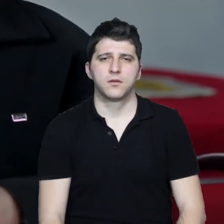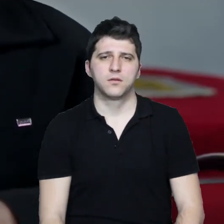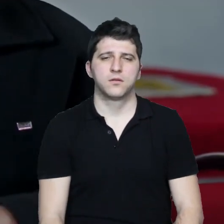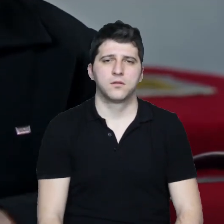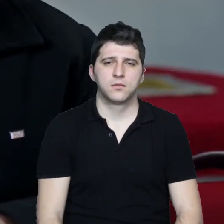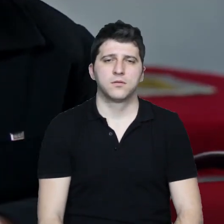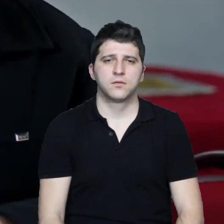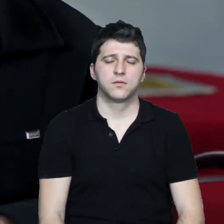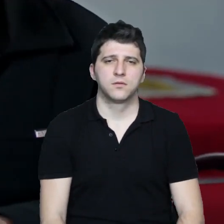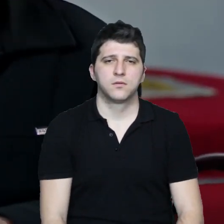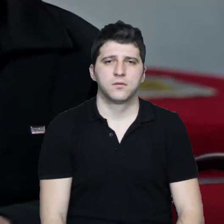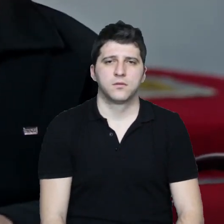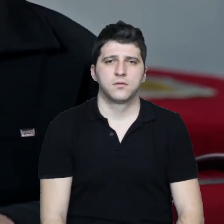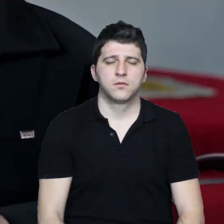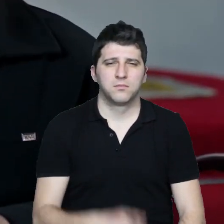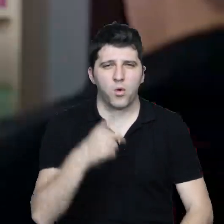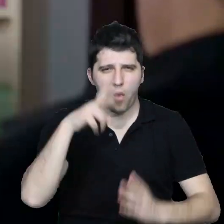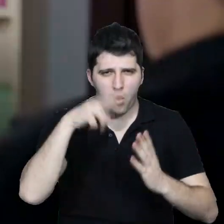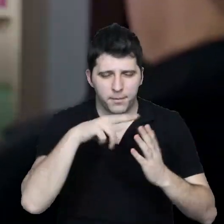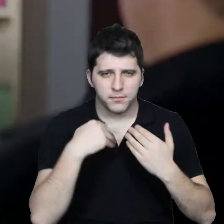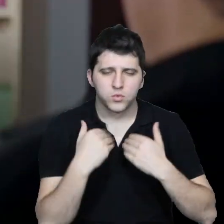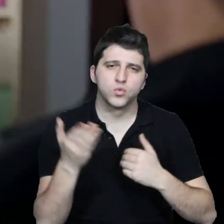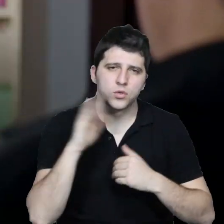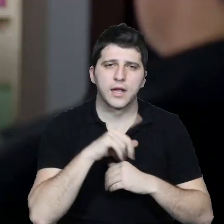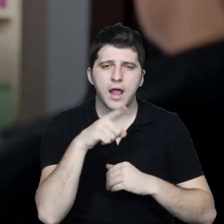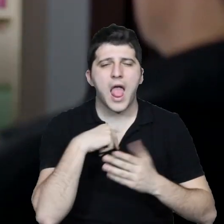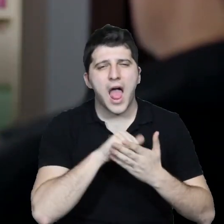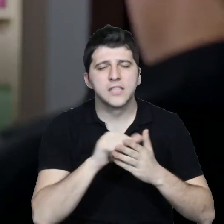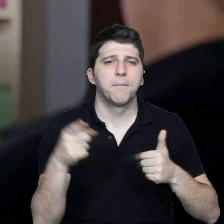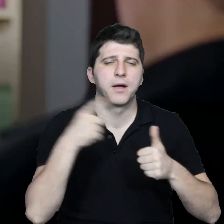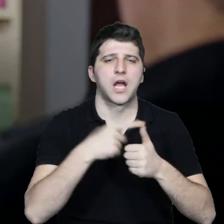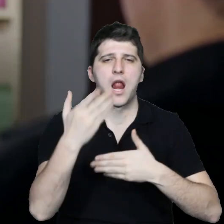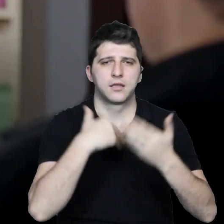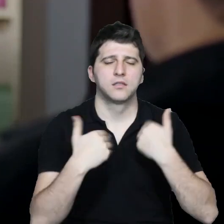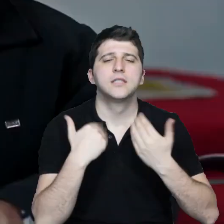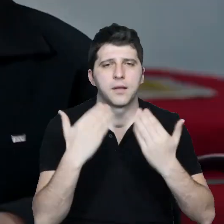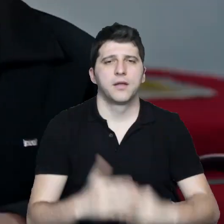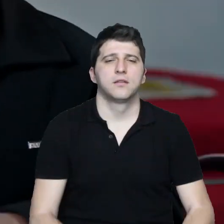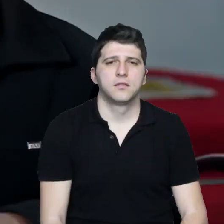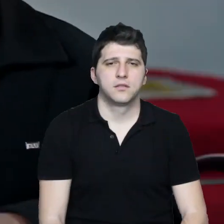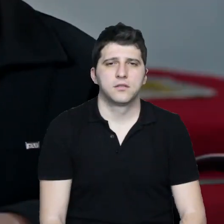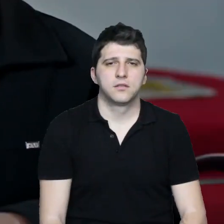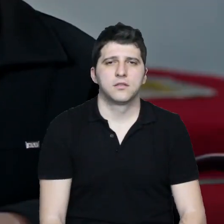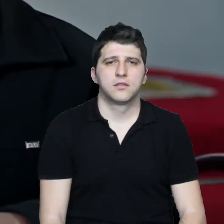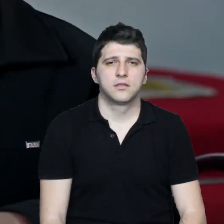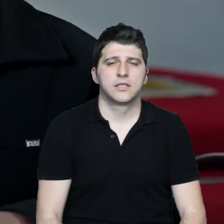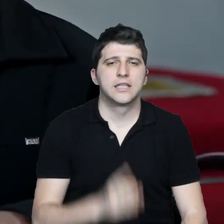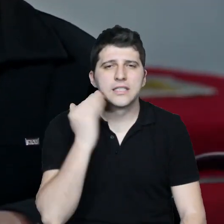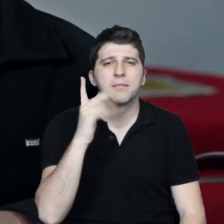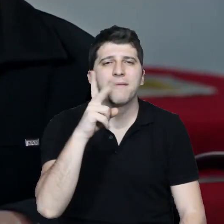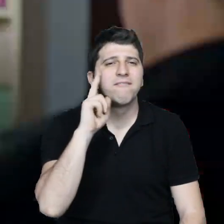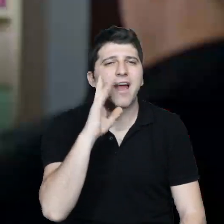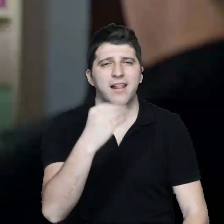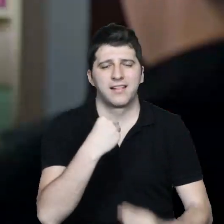İlhami kırsaçlı orta yaşlı bir adam. Şunu bir okuyayım. Sonra da siz bana her şeyi en başından anlatın. Tabii. Gitmeden sizden bir de